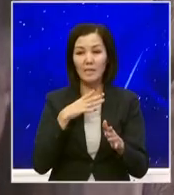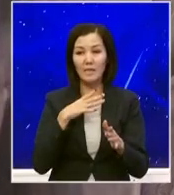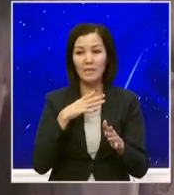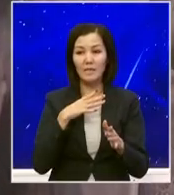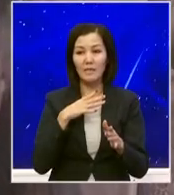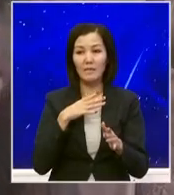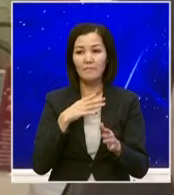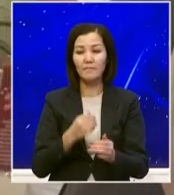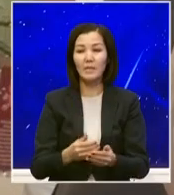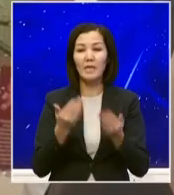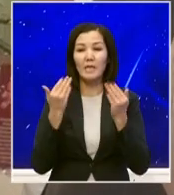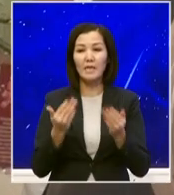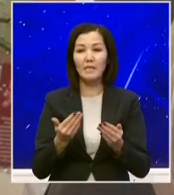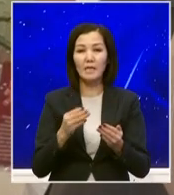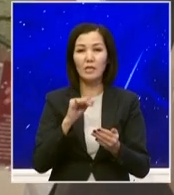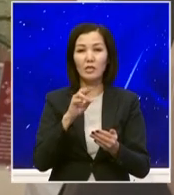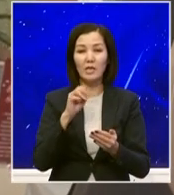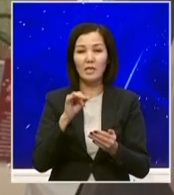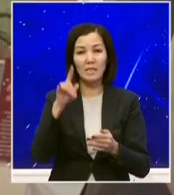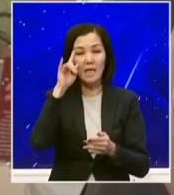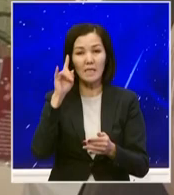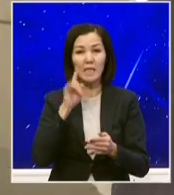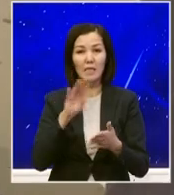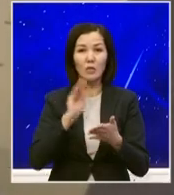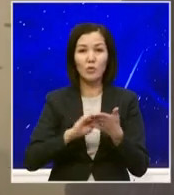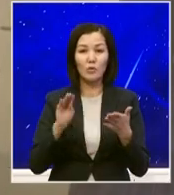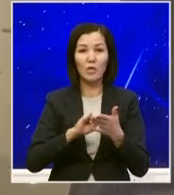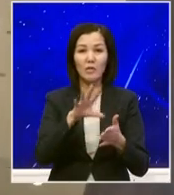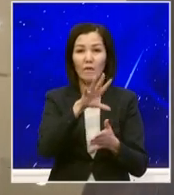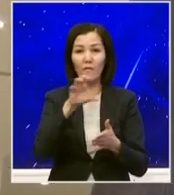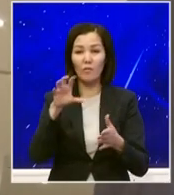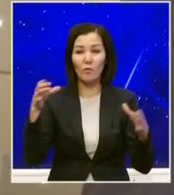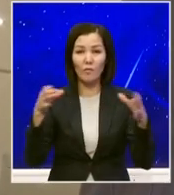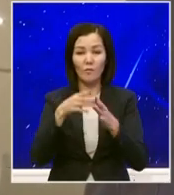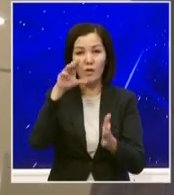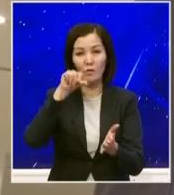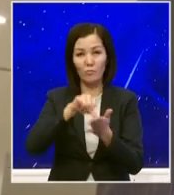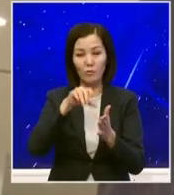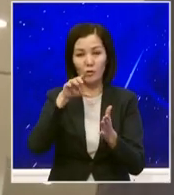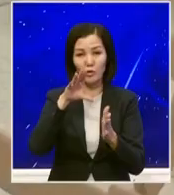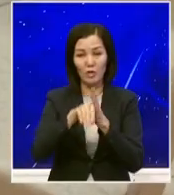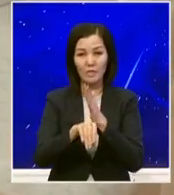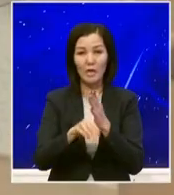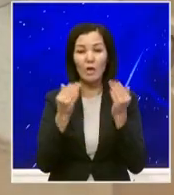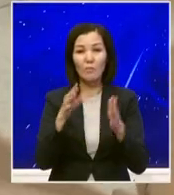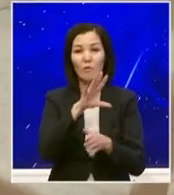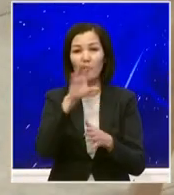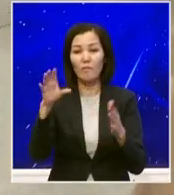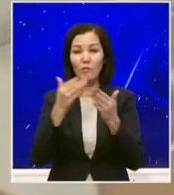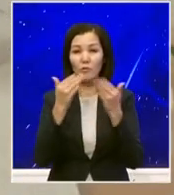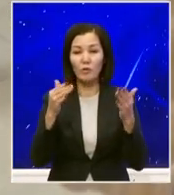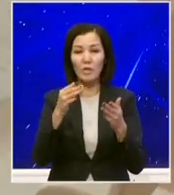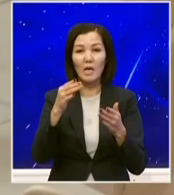қайқы жігіт ағасы. Жеңіс Қабай Қазақстан журналистер фотографтар одағының мүшесі. Бүгінде фотосуреттер мен ұлттық